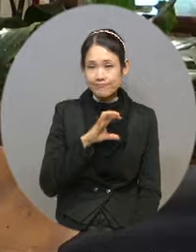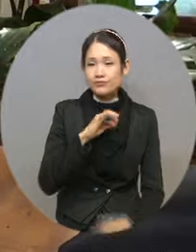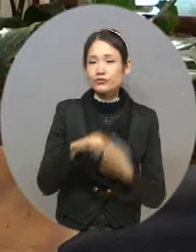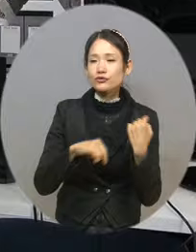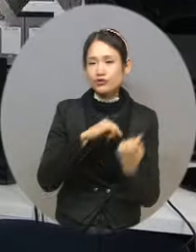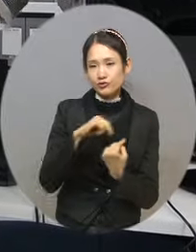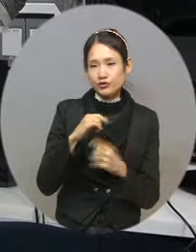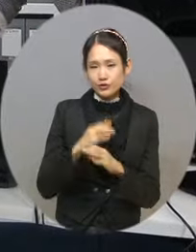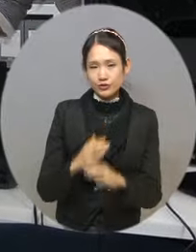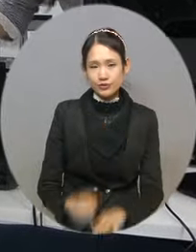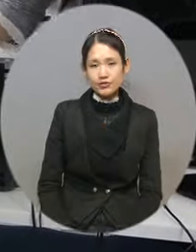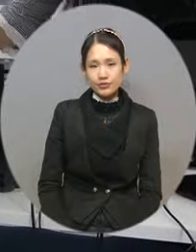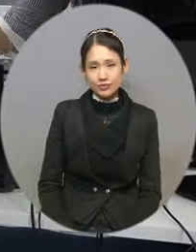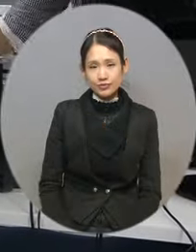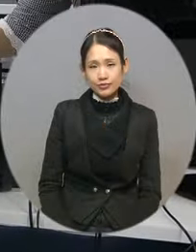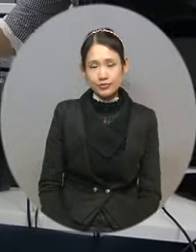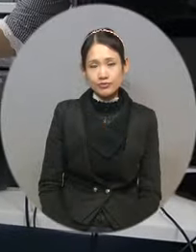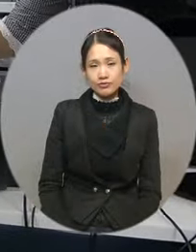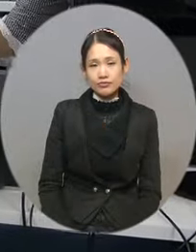있습니다.